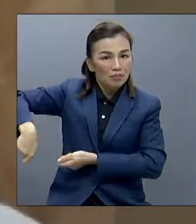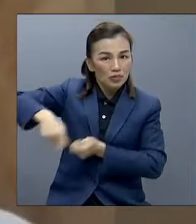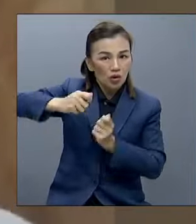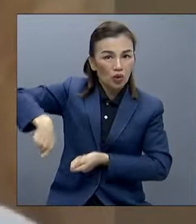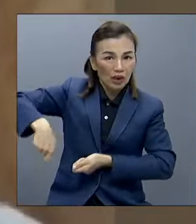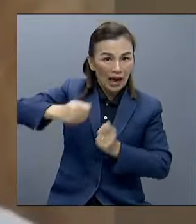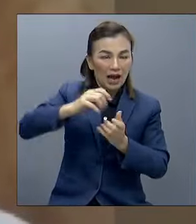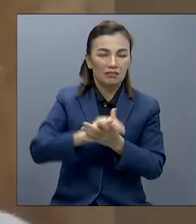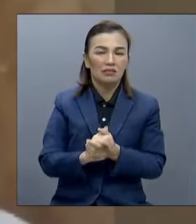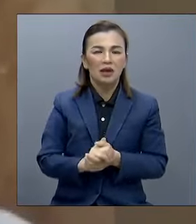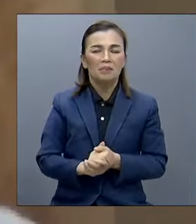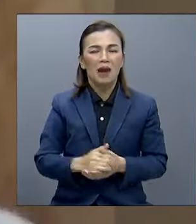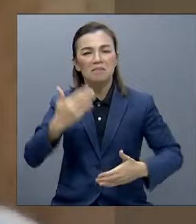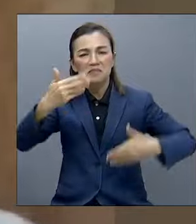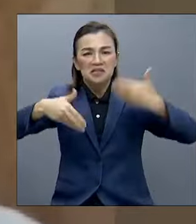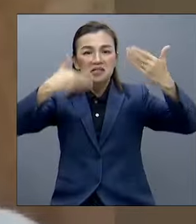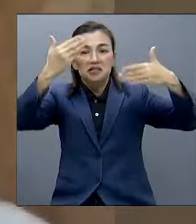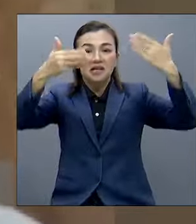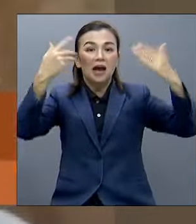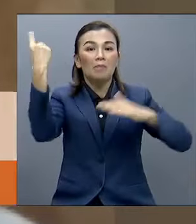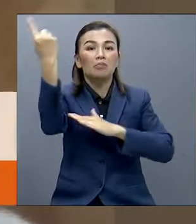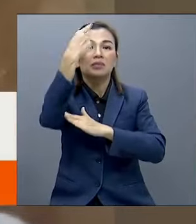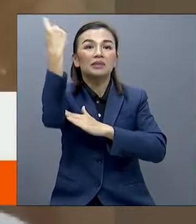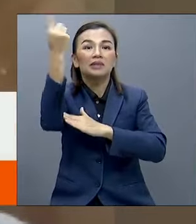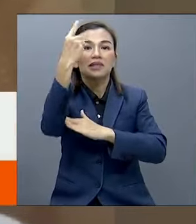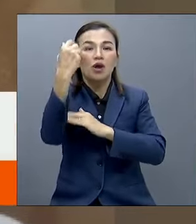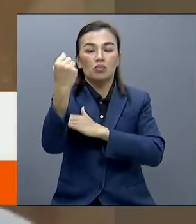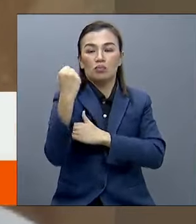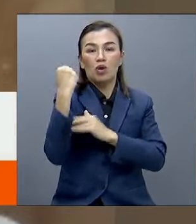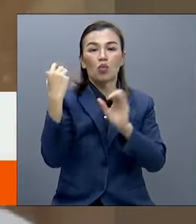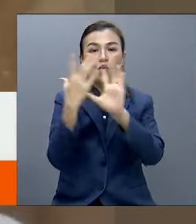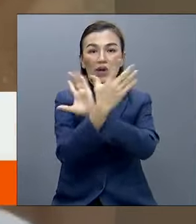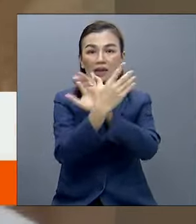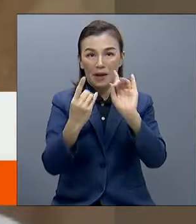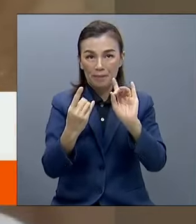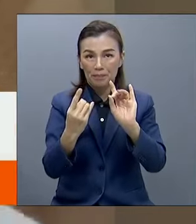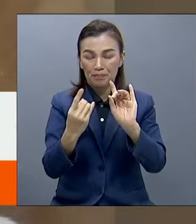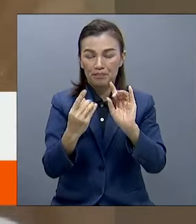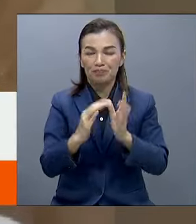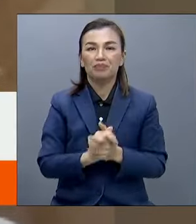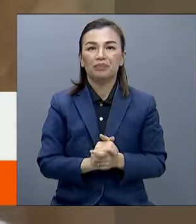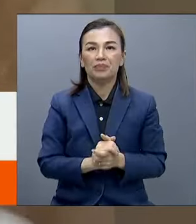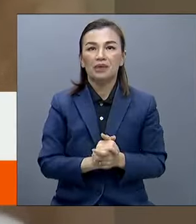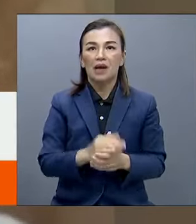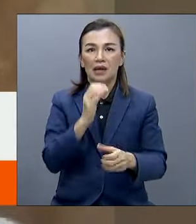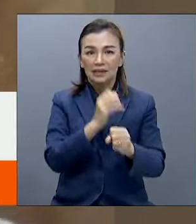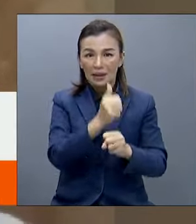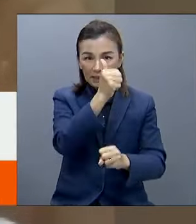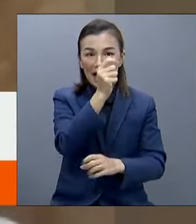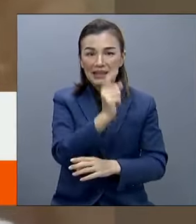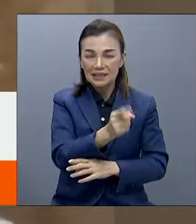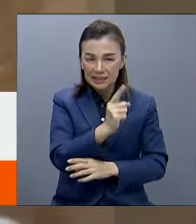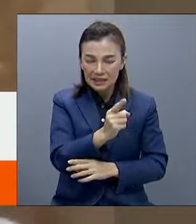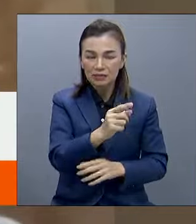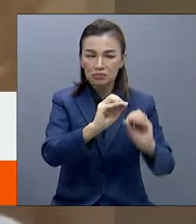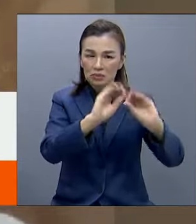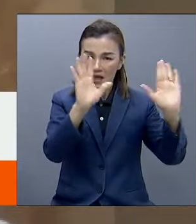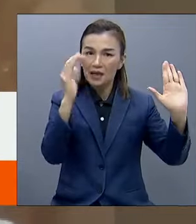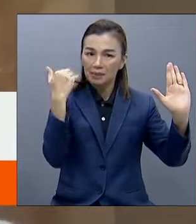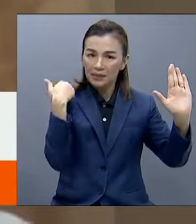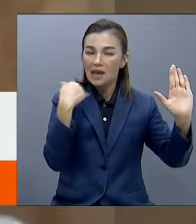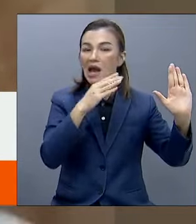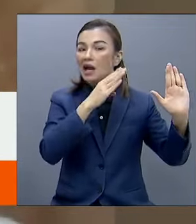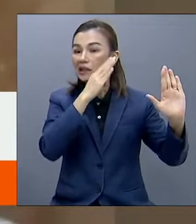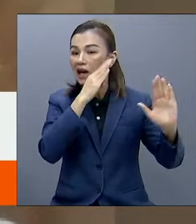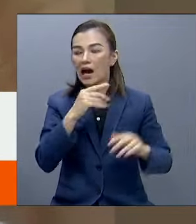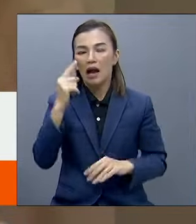ในFestivalที่อยู่ในเรื่องของ soft Powerนะครับและสามารถทำให้เป็นรูปธรรมได้ถ้าถ้าไม่เริ่ม